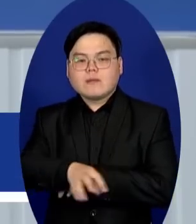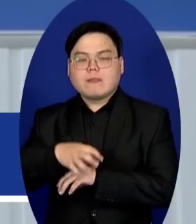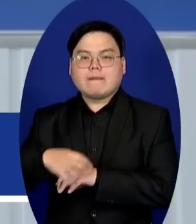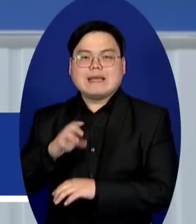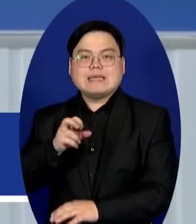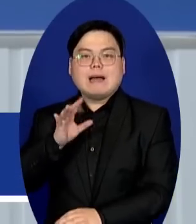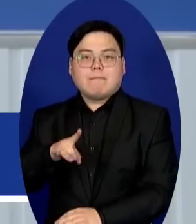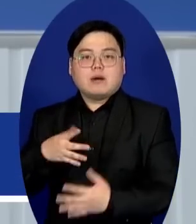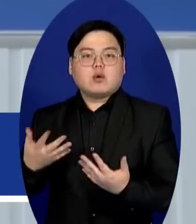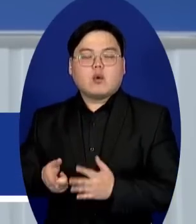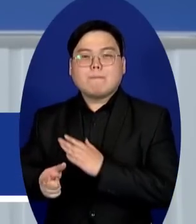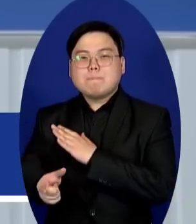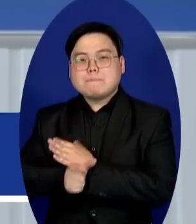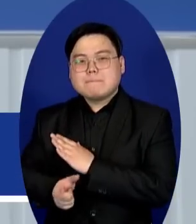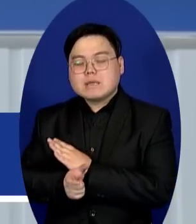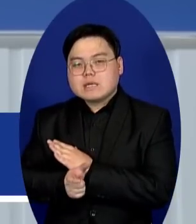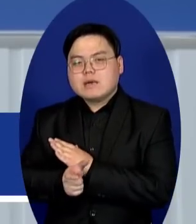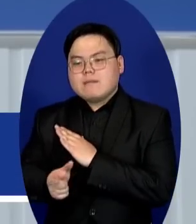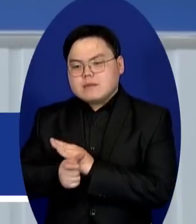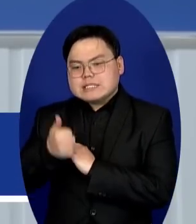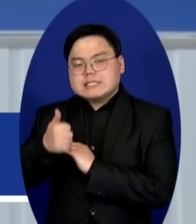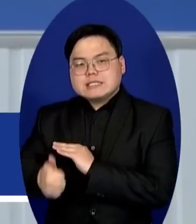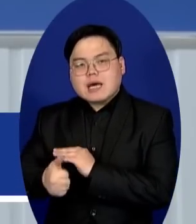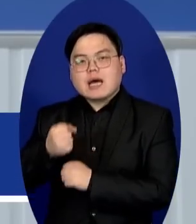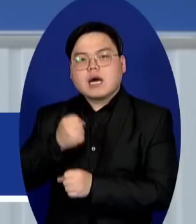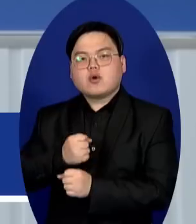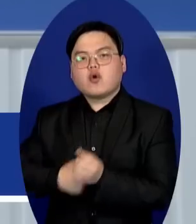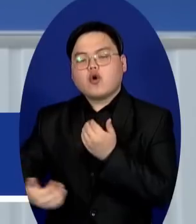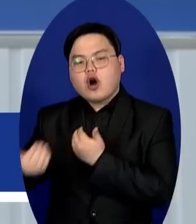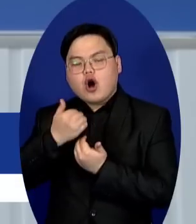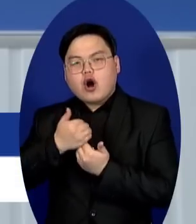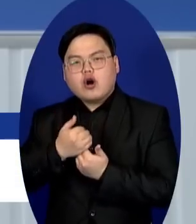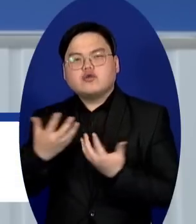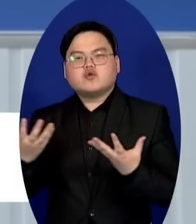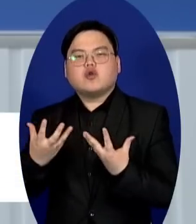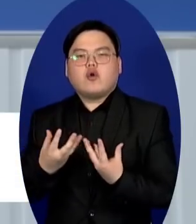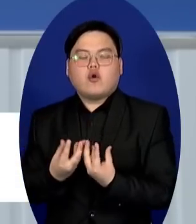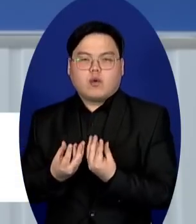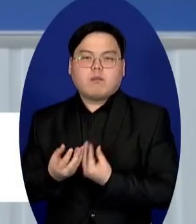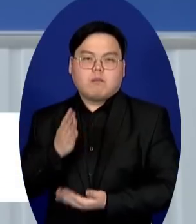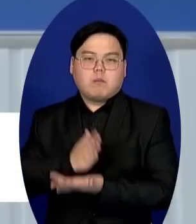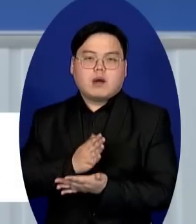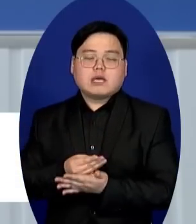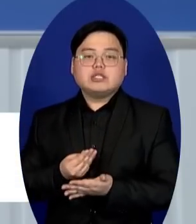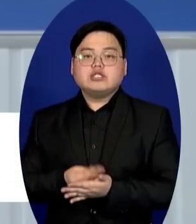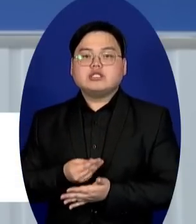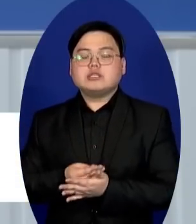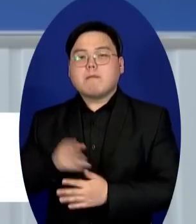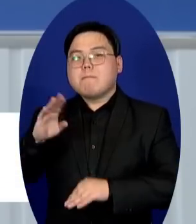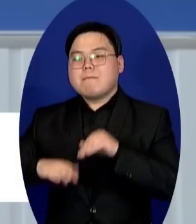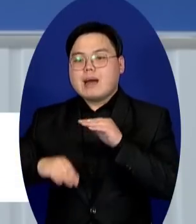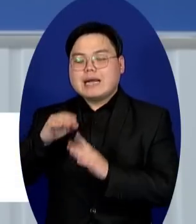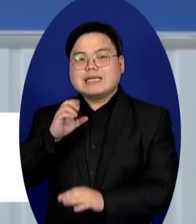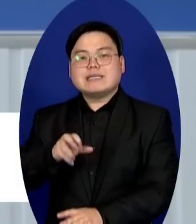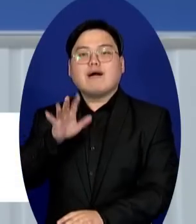яг мэрэгчлэлийн гэх юм уу те мэрэгчлэлтэй ажилтны хомсдол бол ер нь салбар бүртэл нөрлж чадхвалах юм бол барилгын